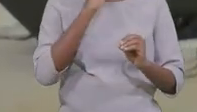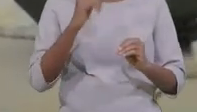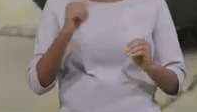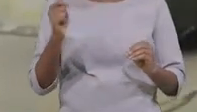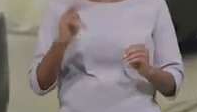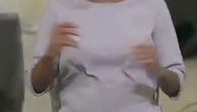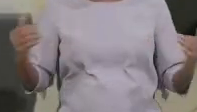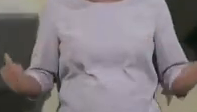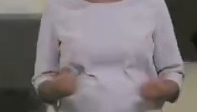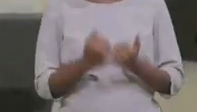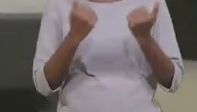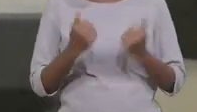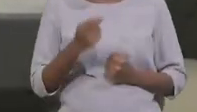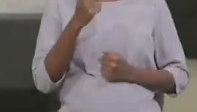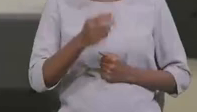personne n'est un accident.